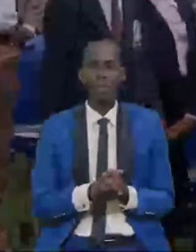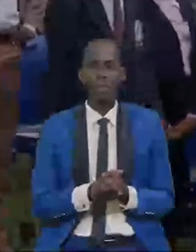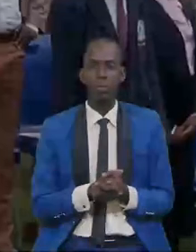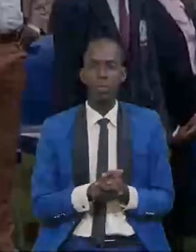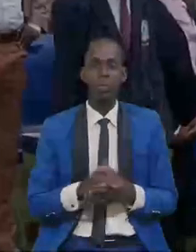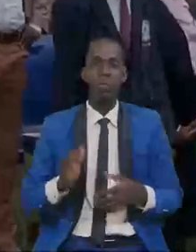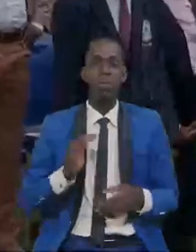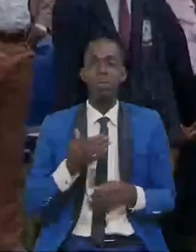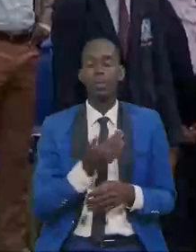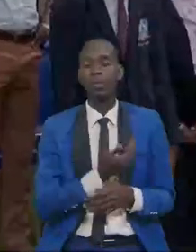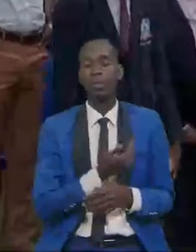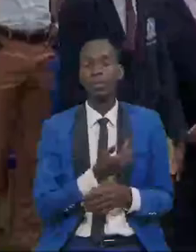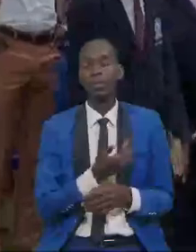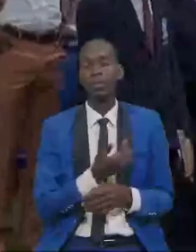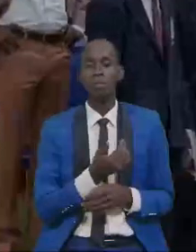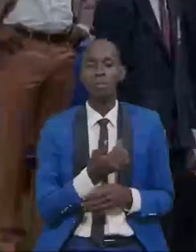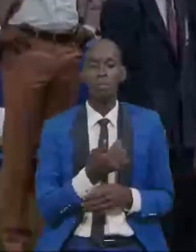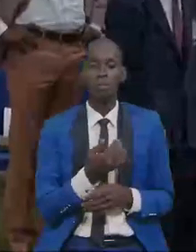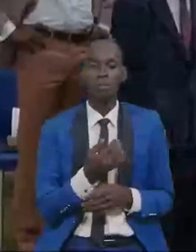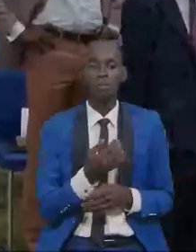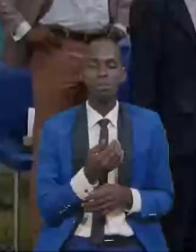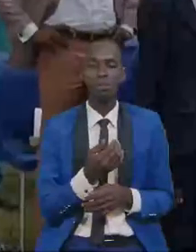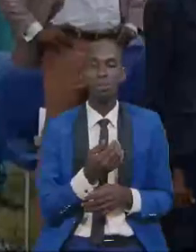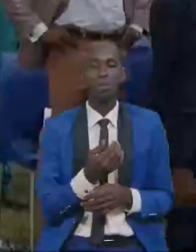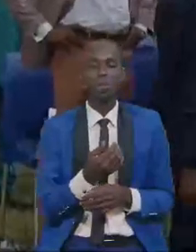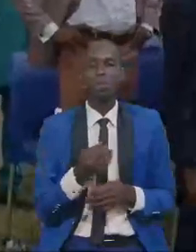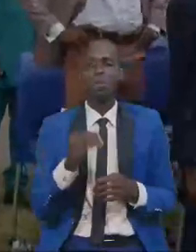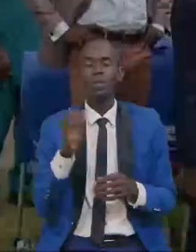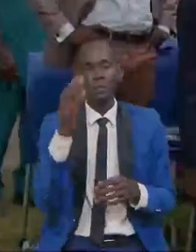Un pasteur là-bas, tu connais quelqu'un